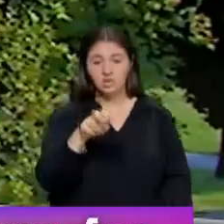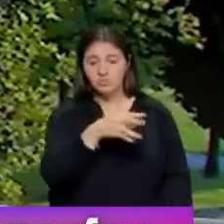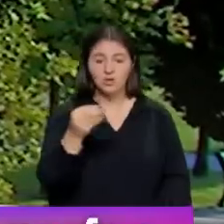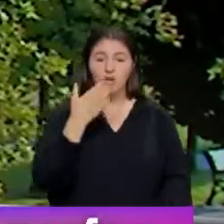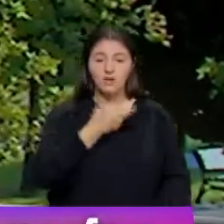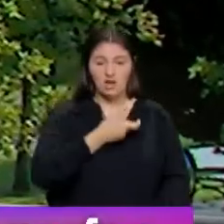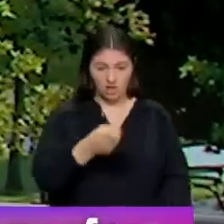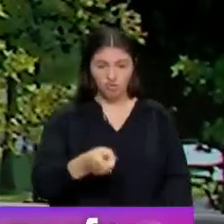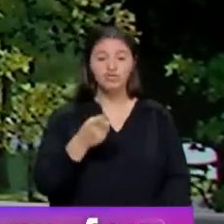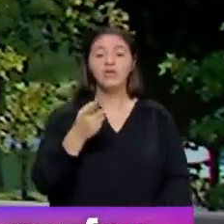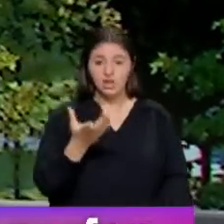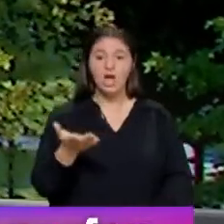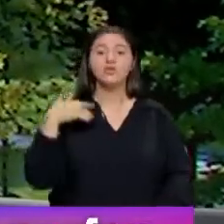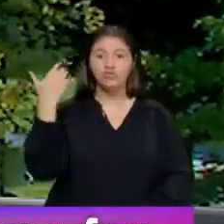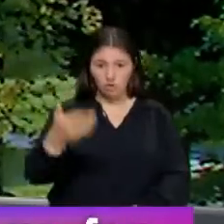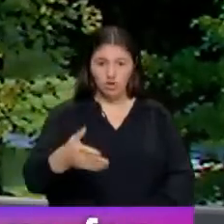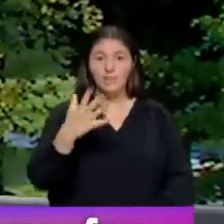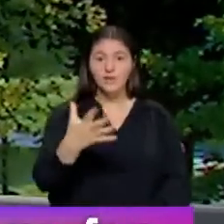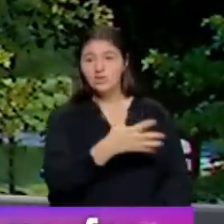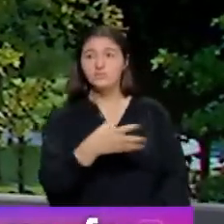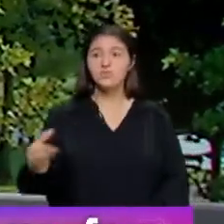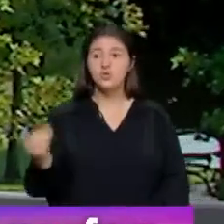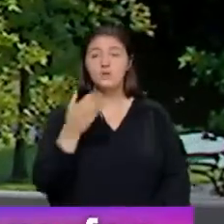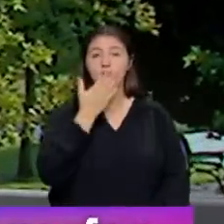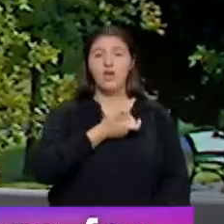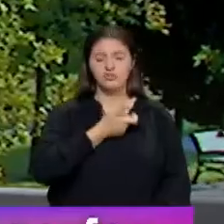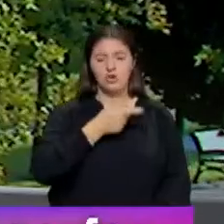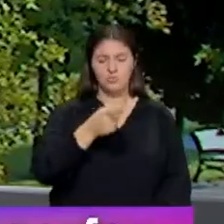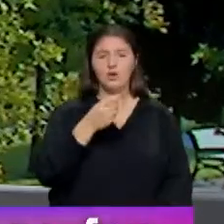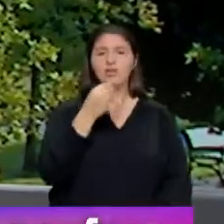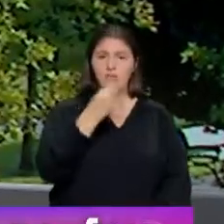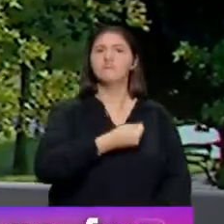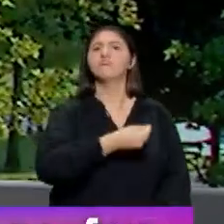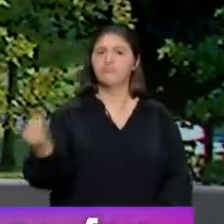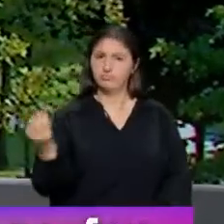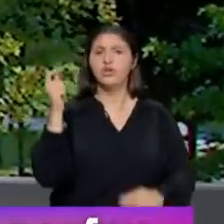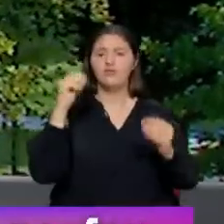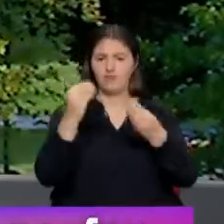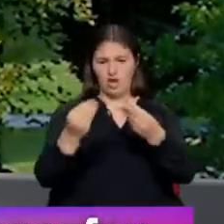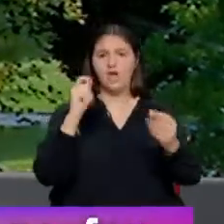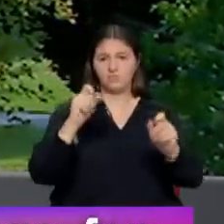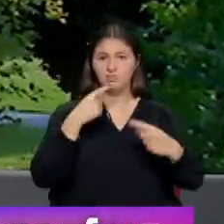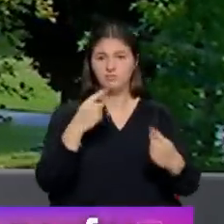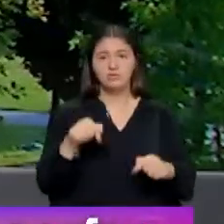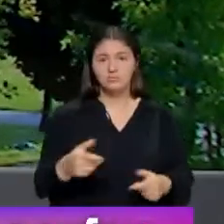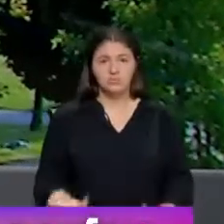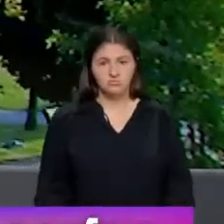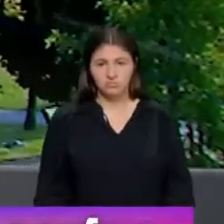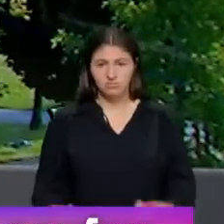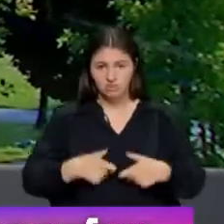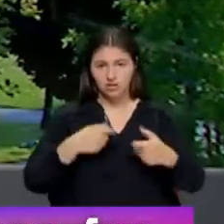sekiz milyon öğrenciye ve Daha sonrasında 5 milyon öğrenciye bu öğünler ulaşacak demişti ama şimdi